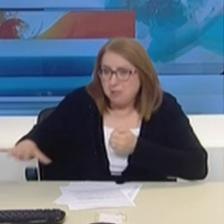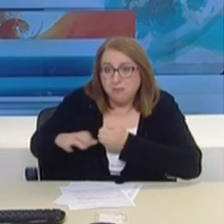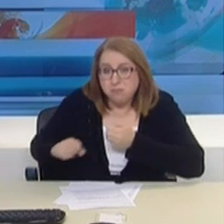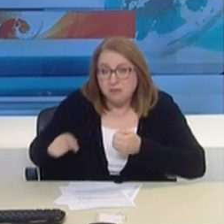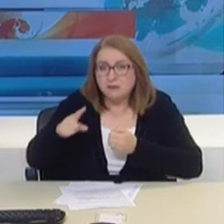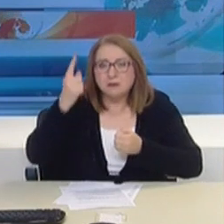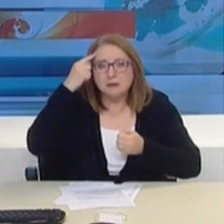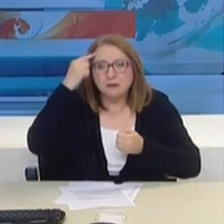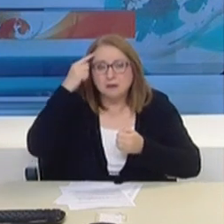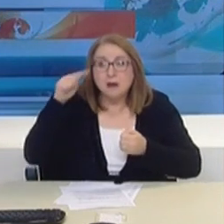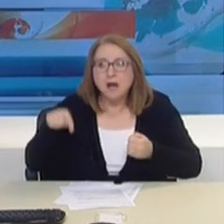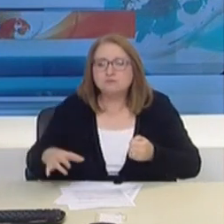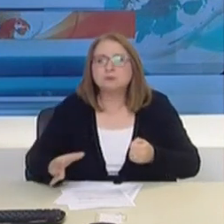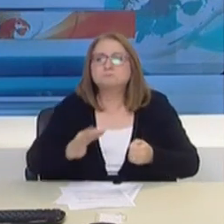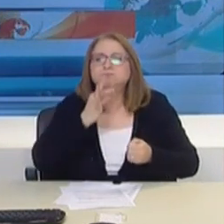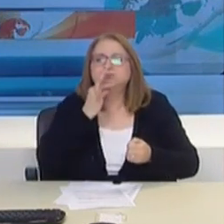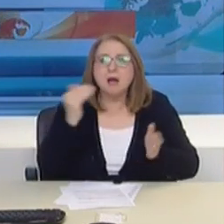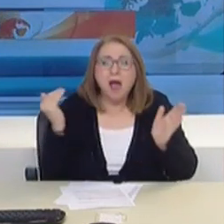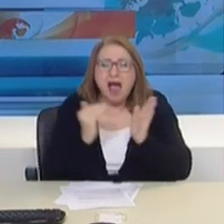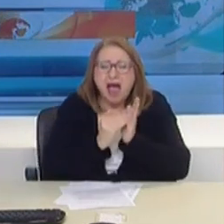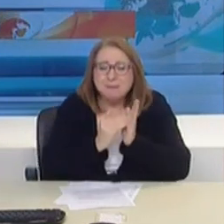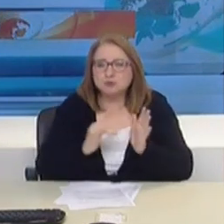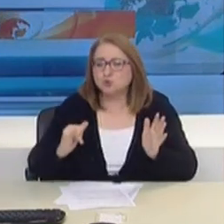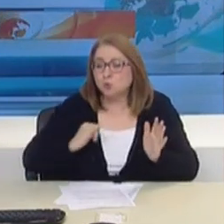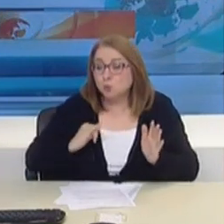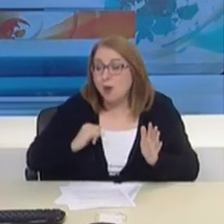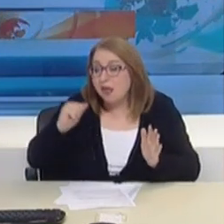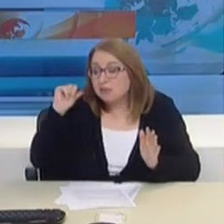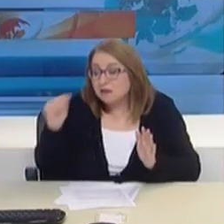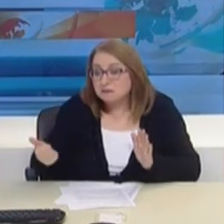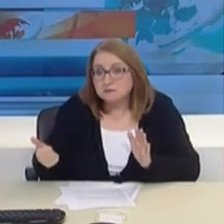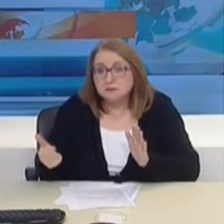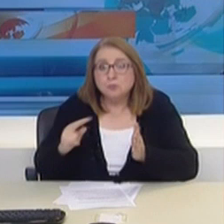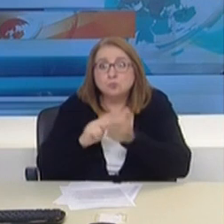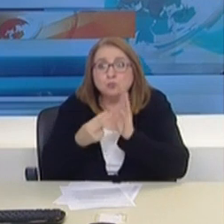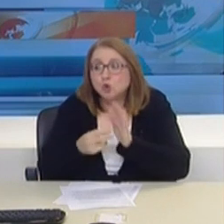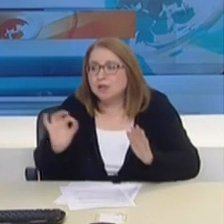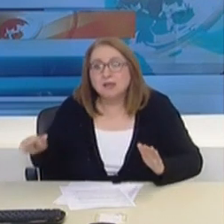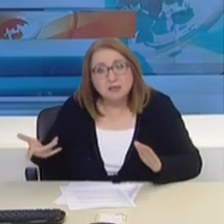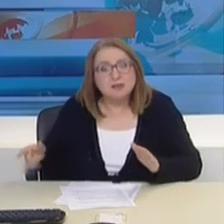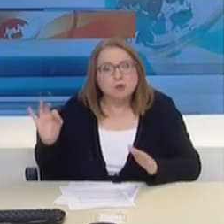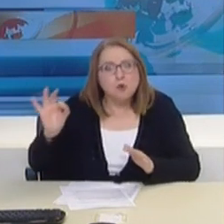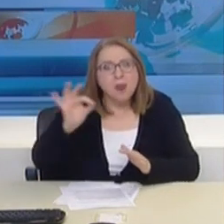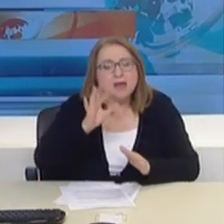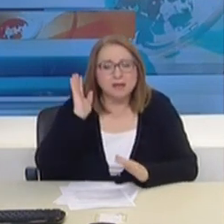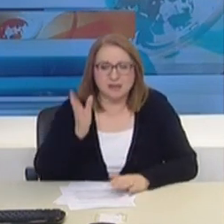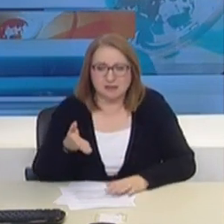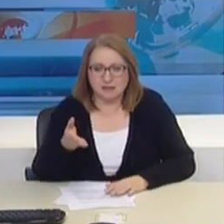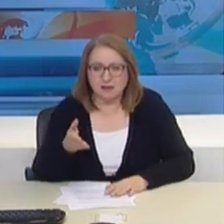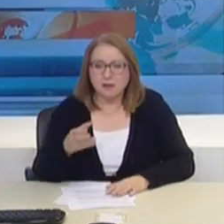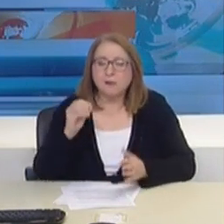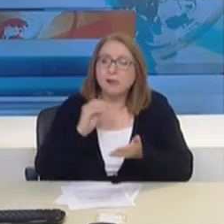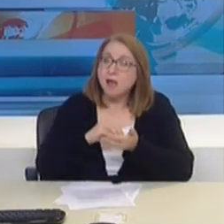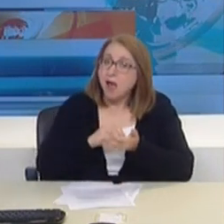μήνυμα όσον αφορά τα μέτρα υγιεινής. Και υπάρχει κάτι άλλο χαρακτηριστικό για το οποίο δεν έχουμε μιλήσει και το οποίο αναφέρεται